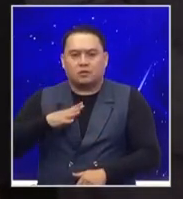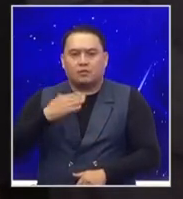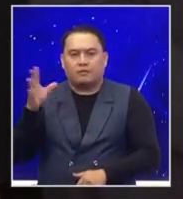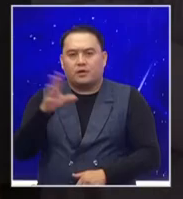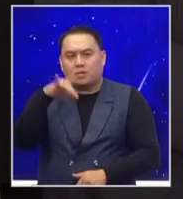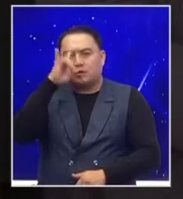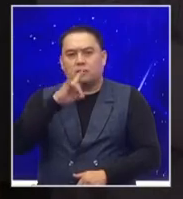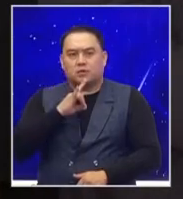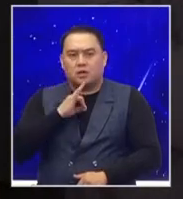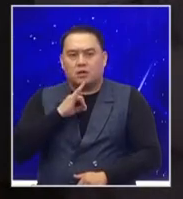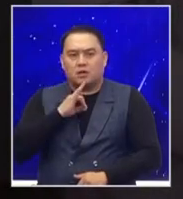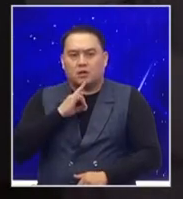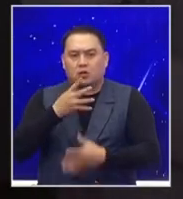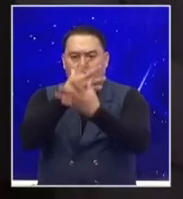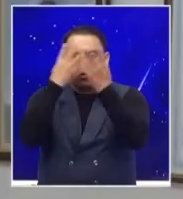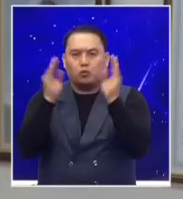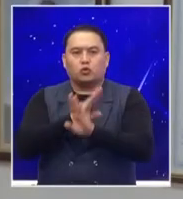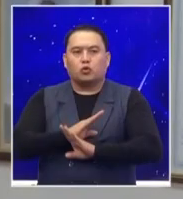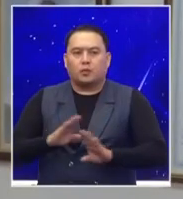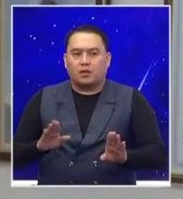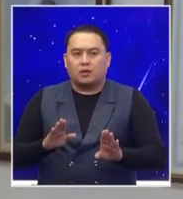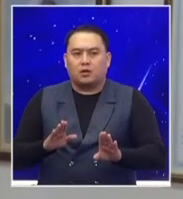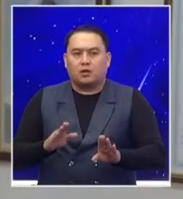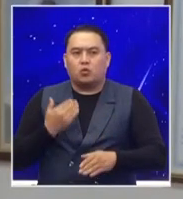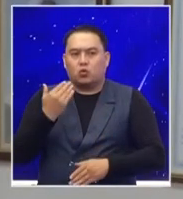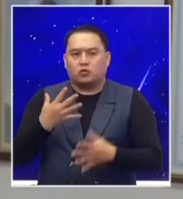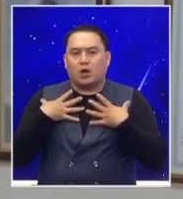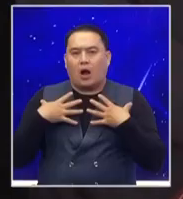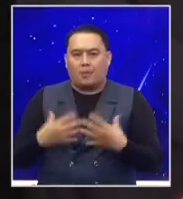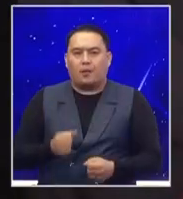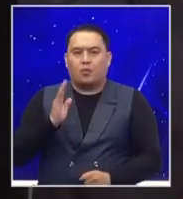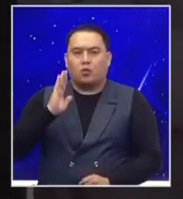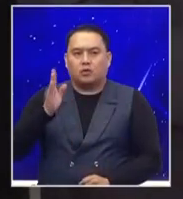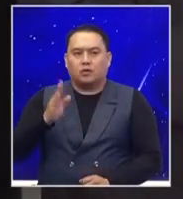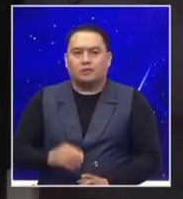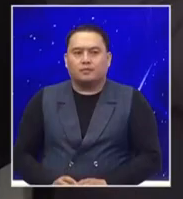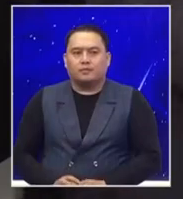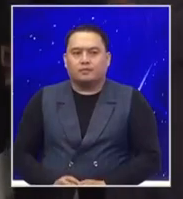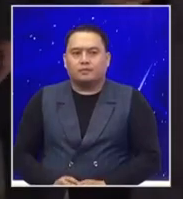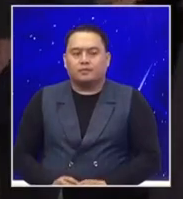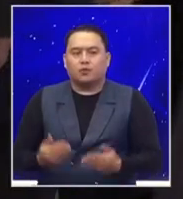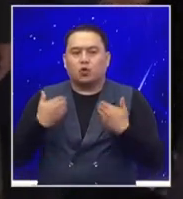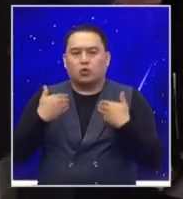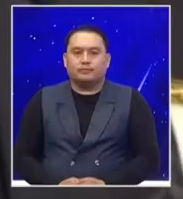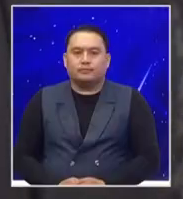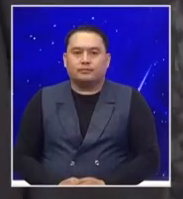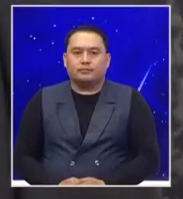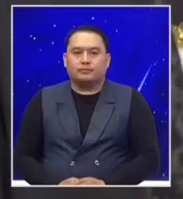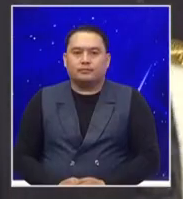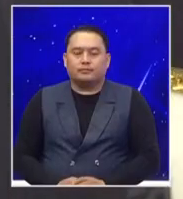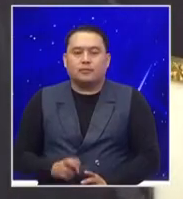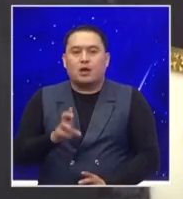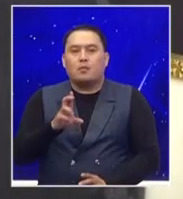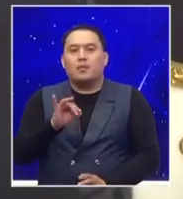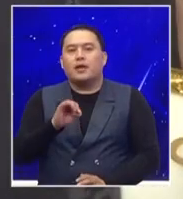елде. Ұмытылмайды ешқашан. Өздерің аман есен болыңдар. Құтты болсын.